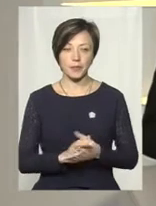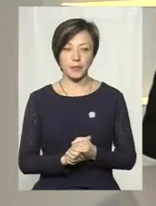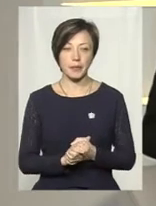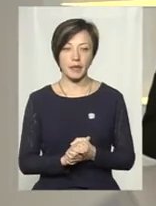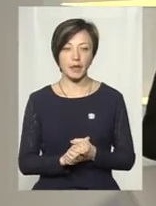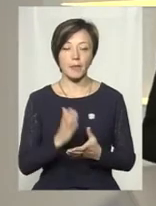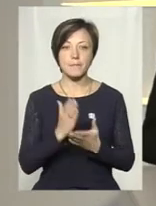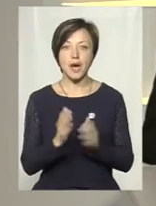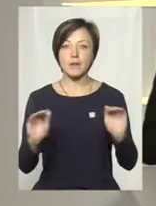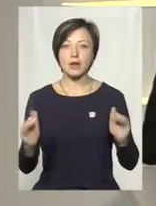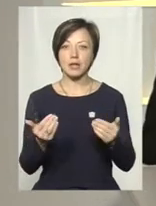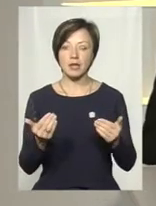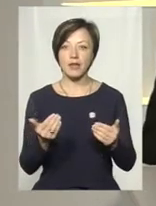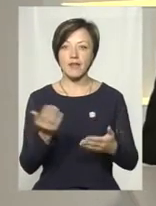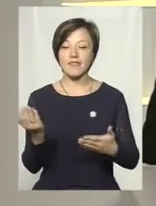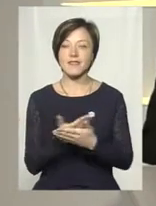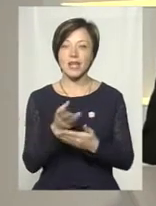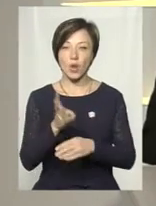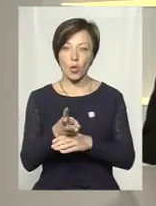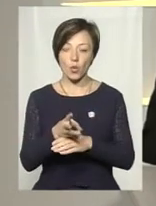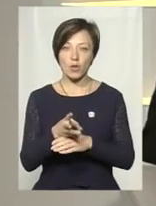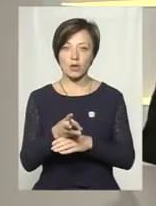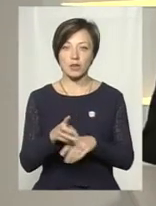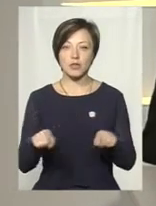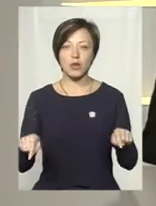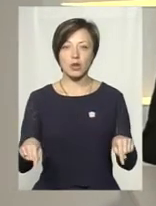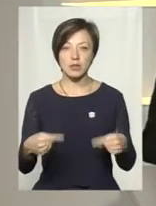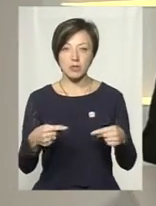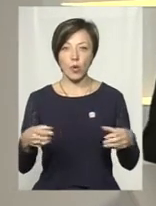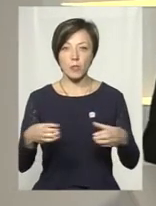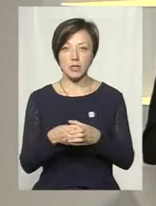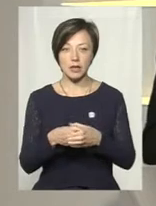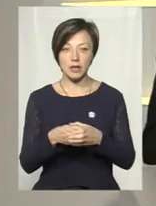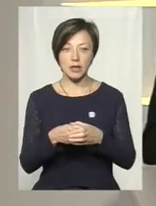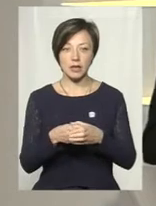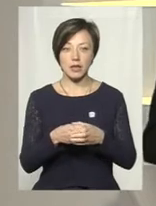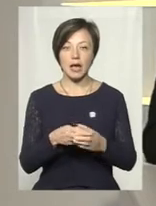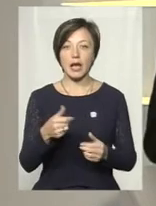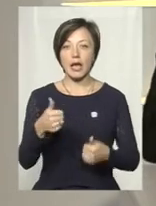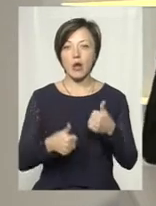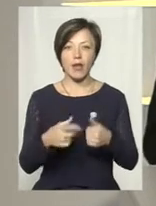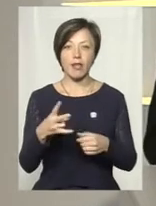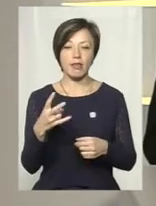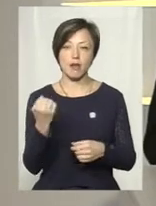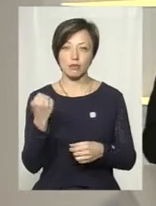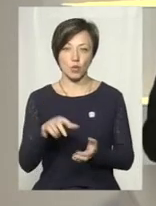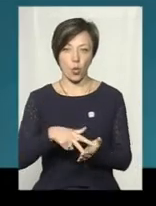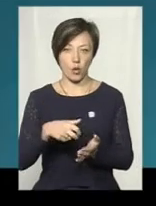Маємо фрагмент мотиваційного відео організаційного комітету «Ігор Нескорених». Давайте